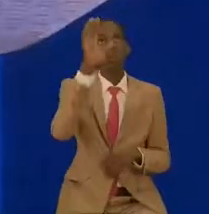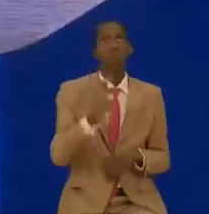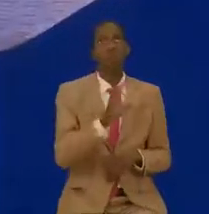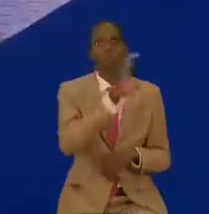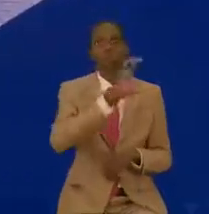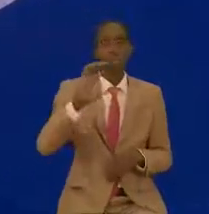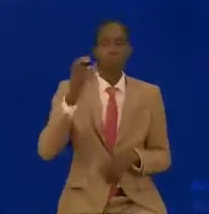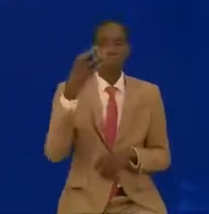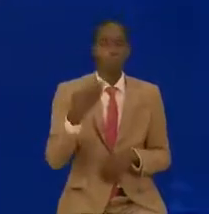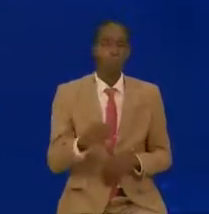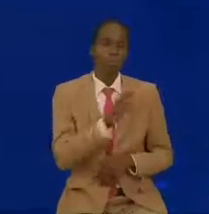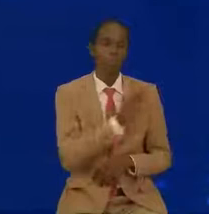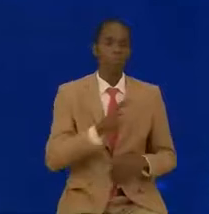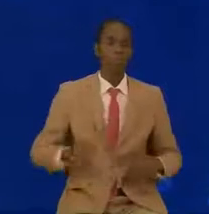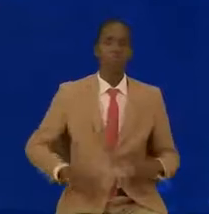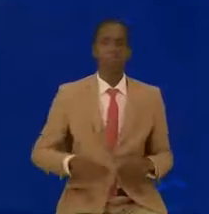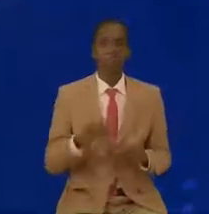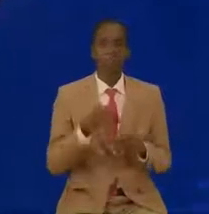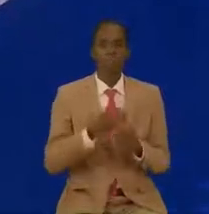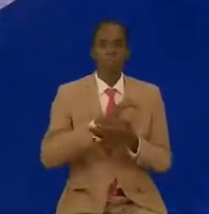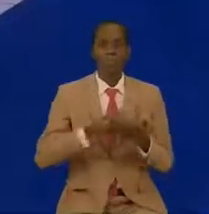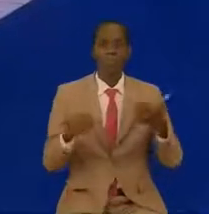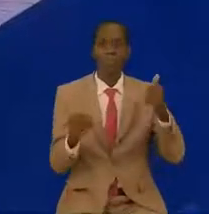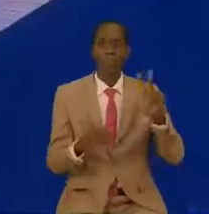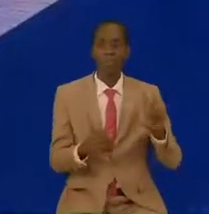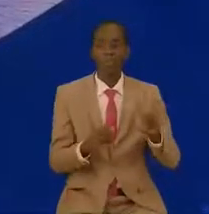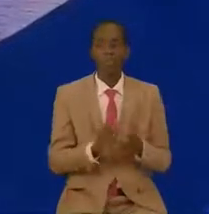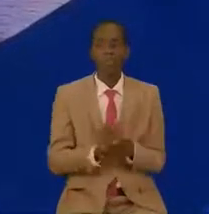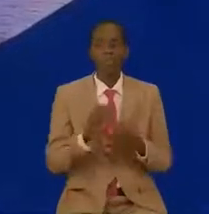croix de Christ. Verset 13.